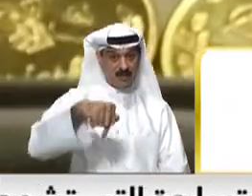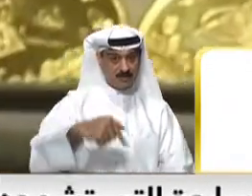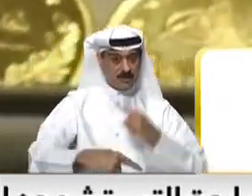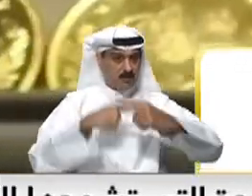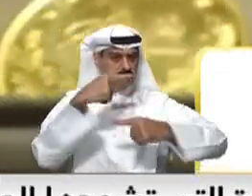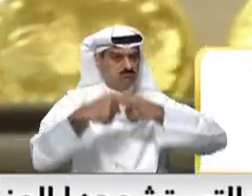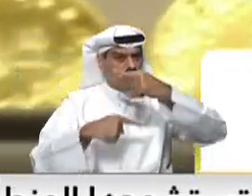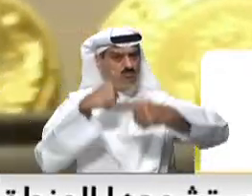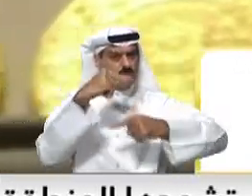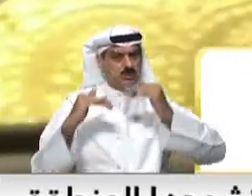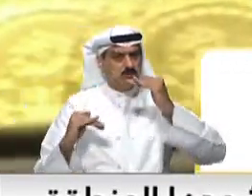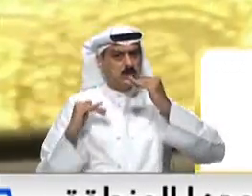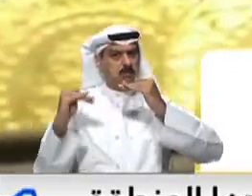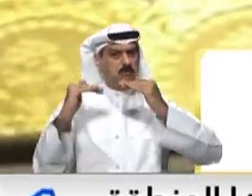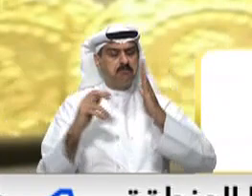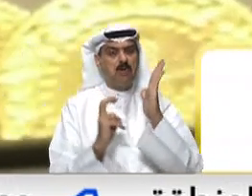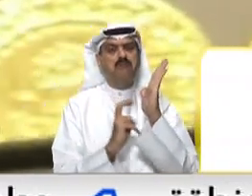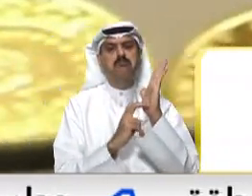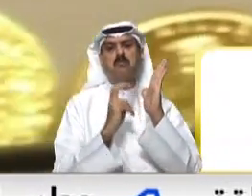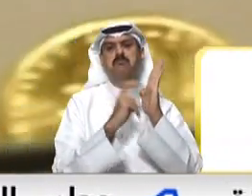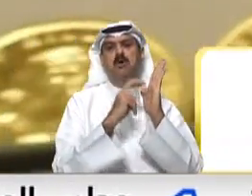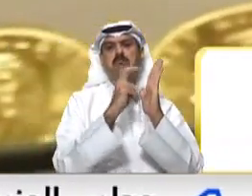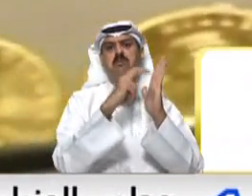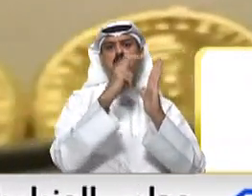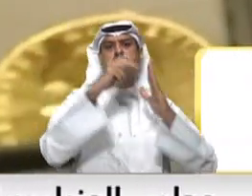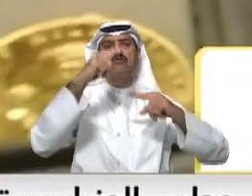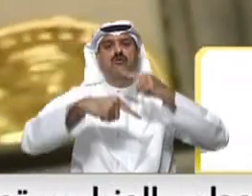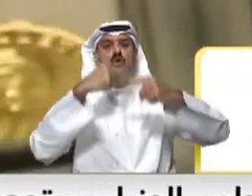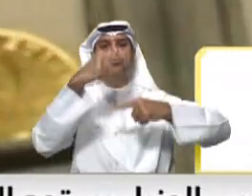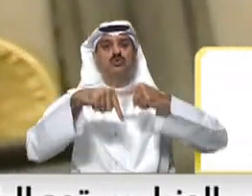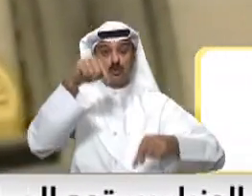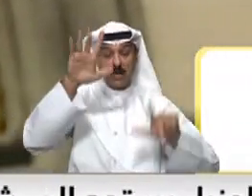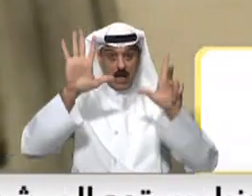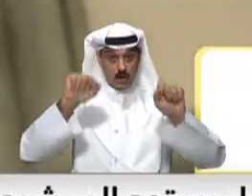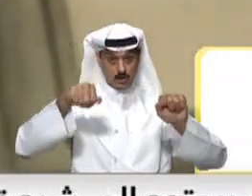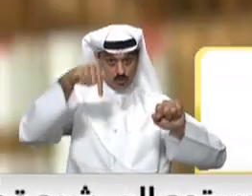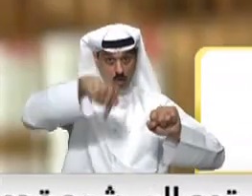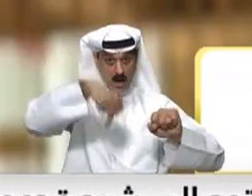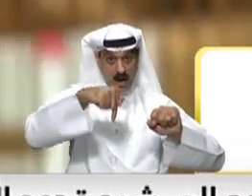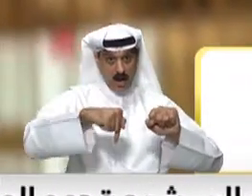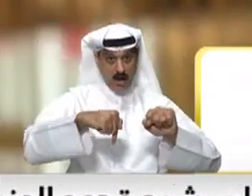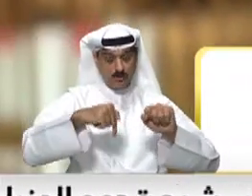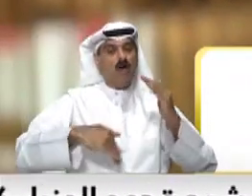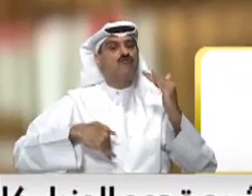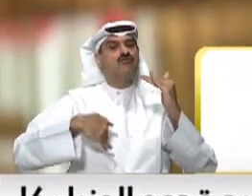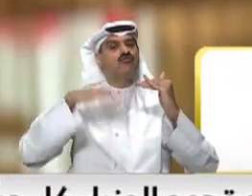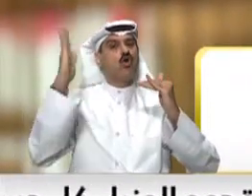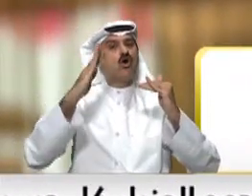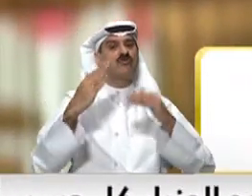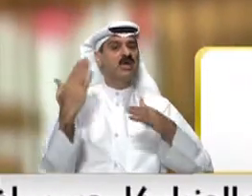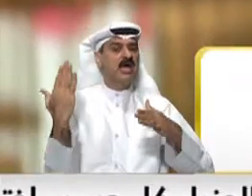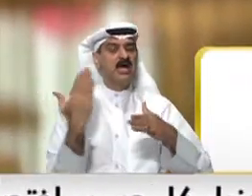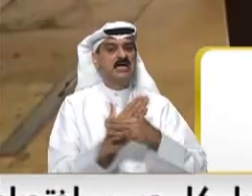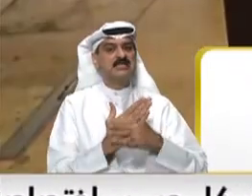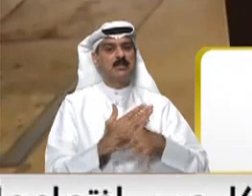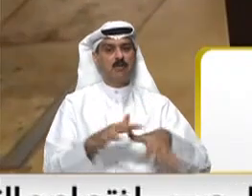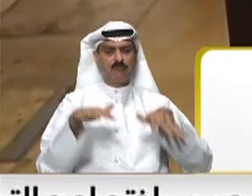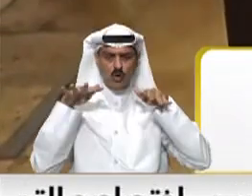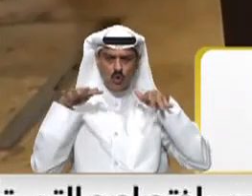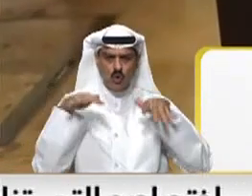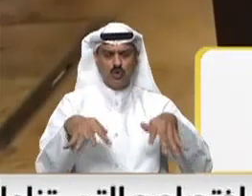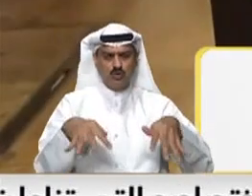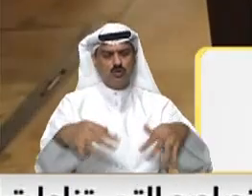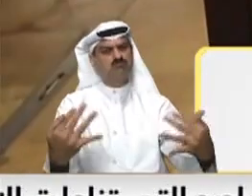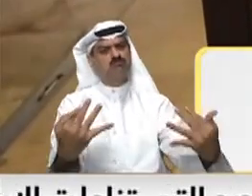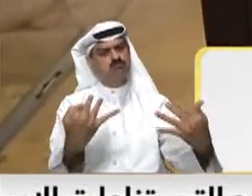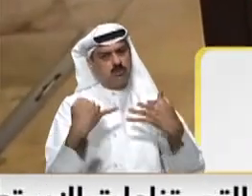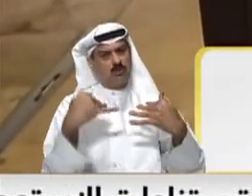الصعود منذ يوم الجمعه الماضي سوف تستمر هذا الاسبوع ما دام التصعيد العسكري مستمرا في المنطقه لا سيما